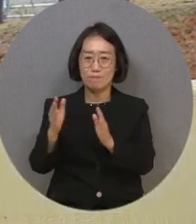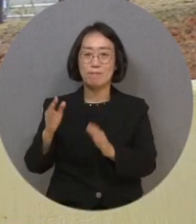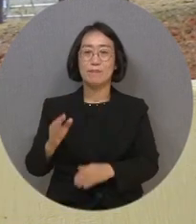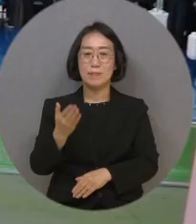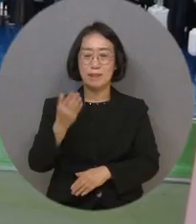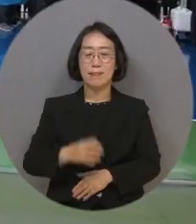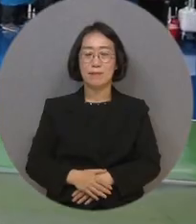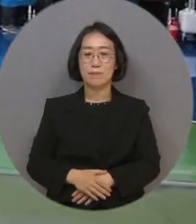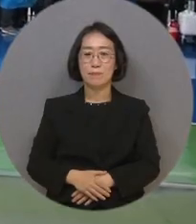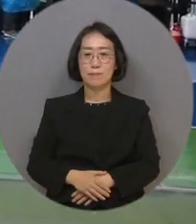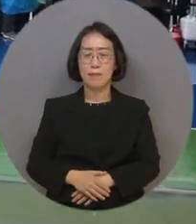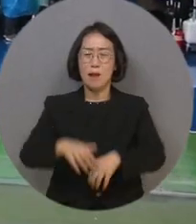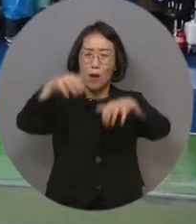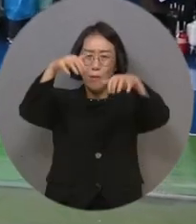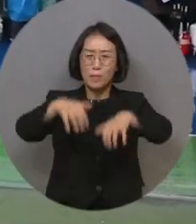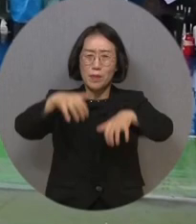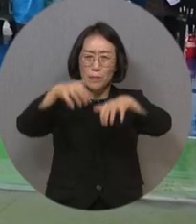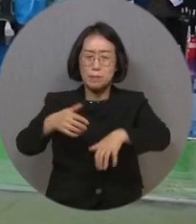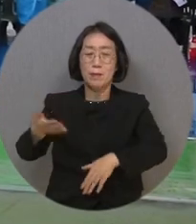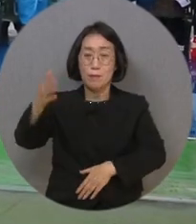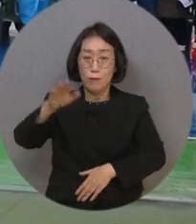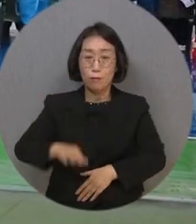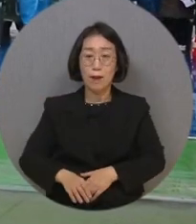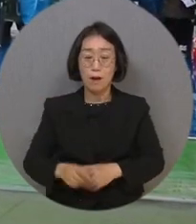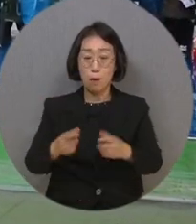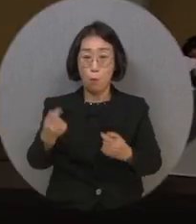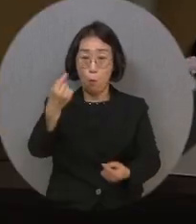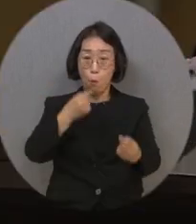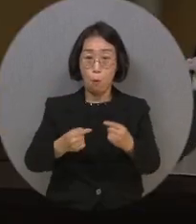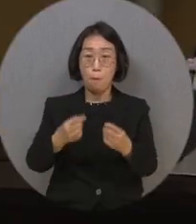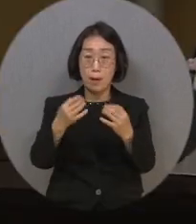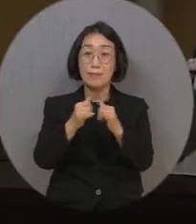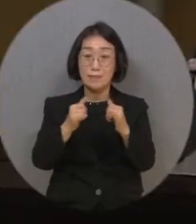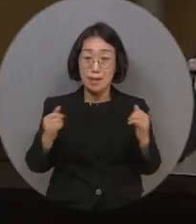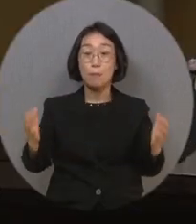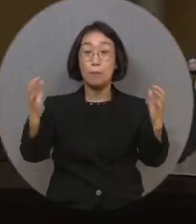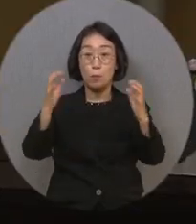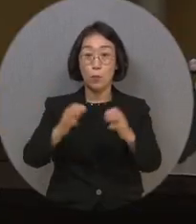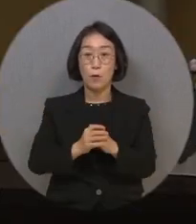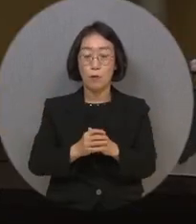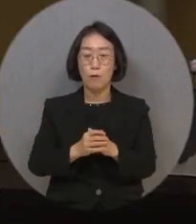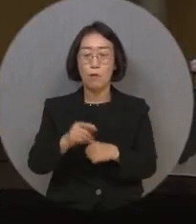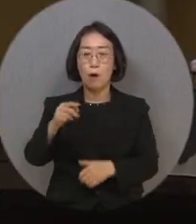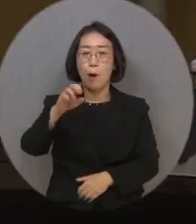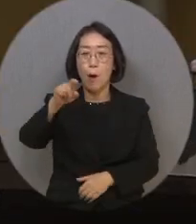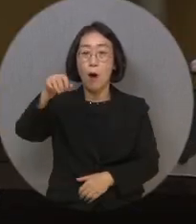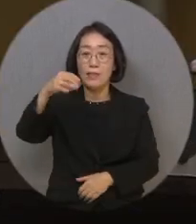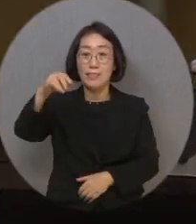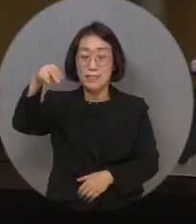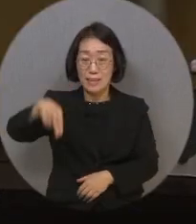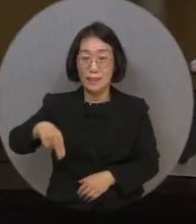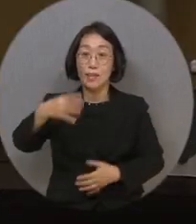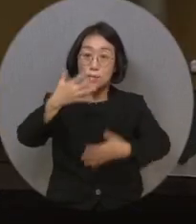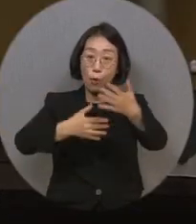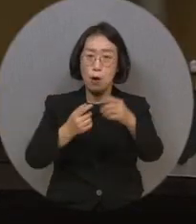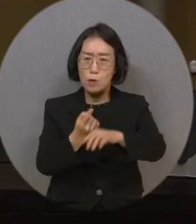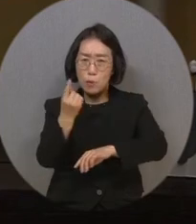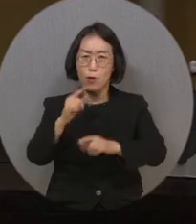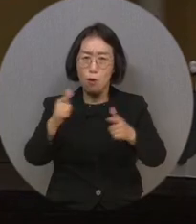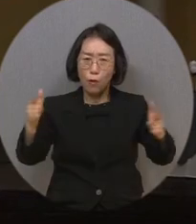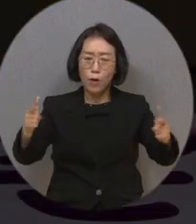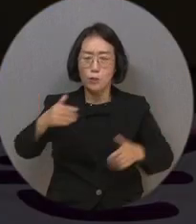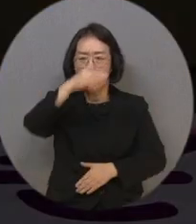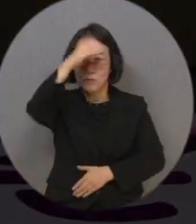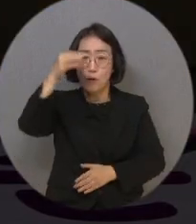되었습니다. 비가 오는 날씨에도 많은 시민들이 찾아와 장애인 극단 익투스의 작품 머그샷을 비롯한 다양한